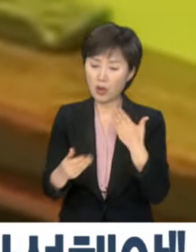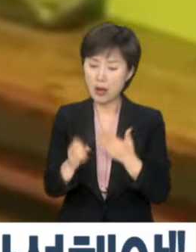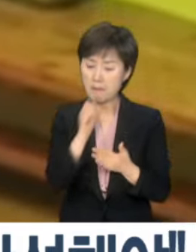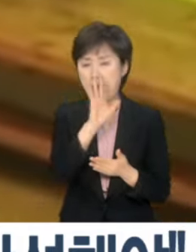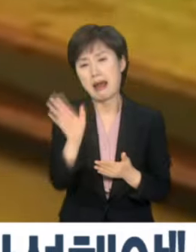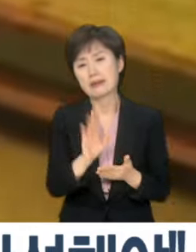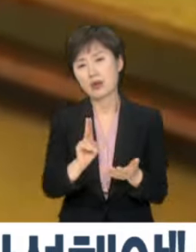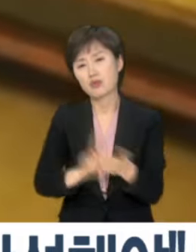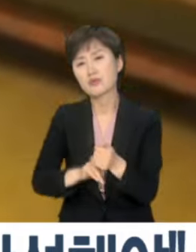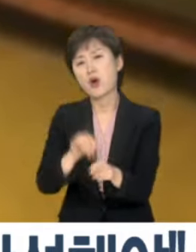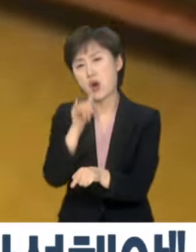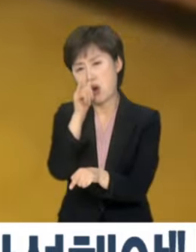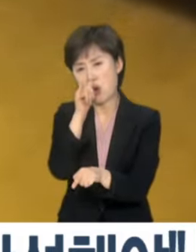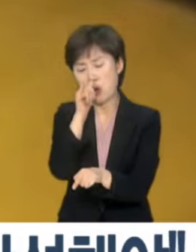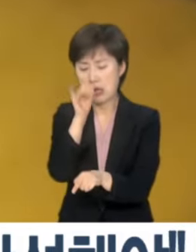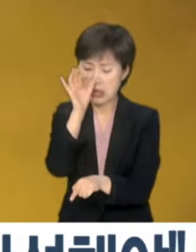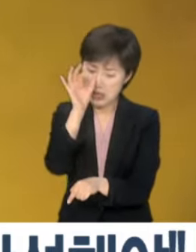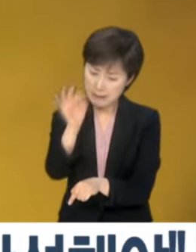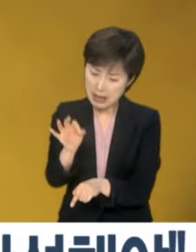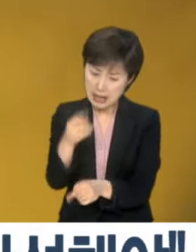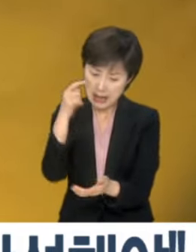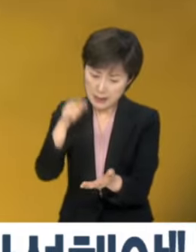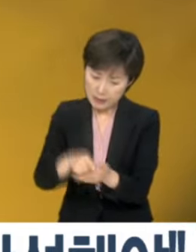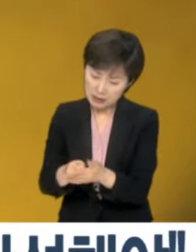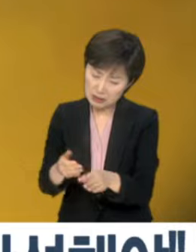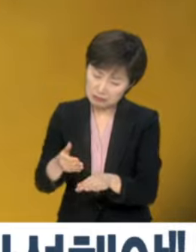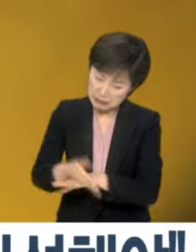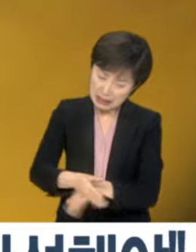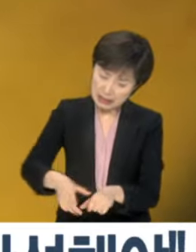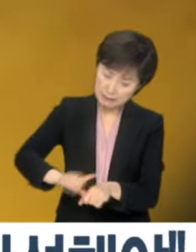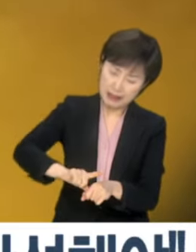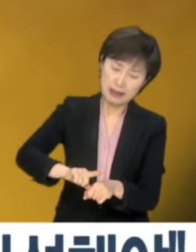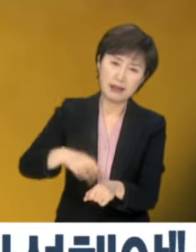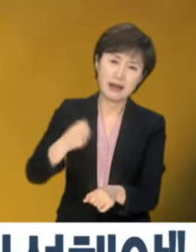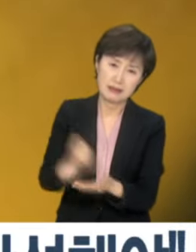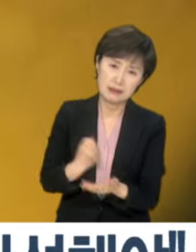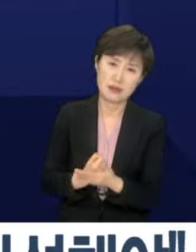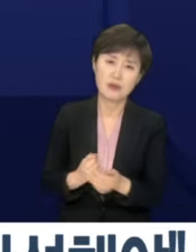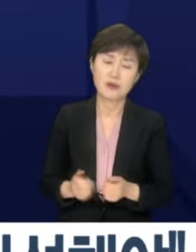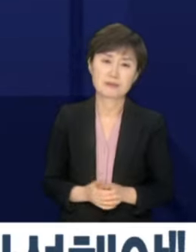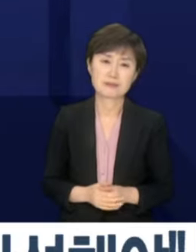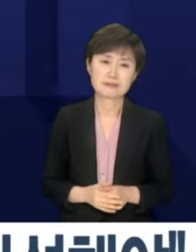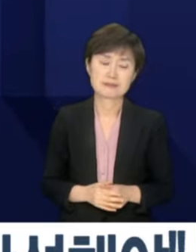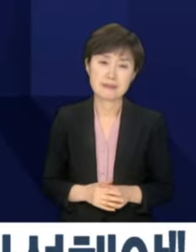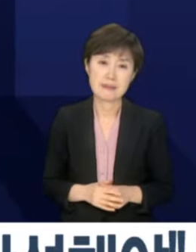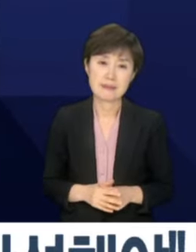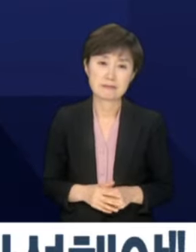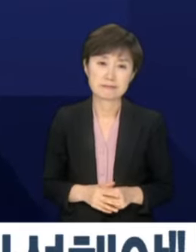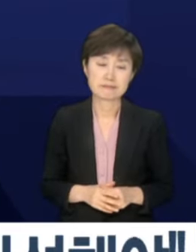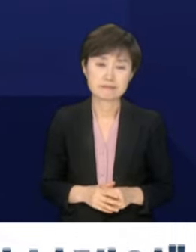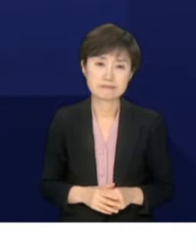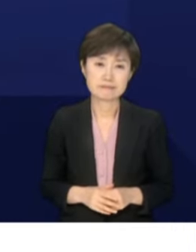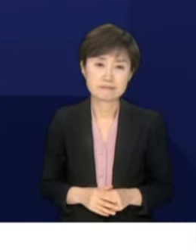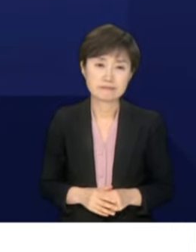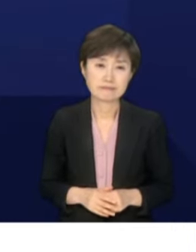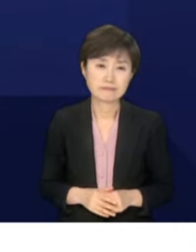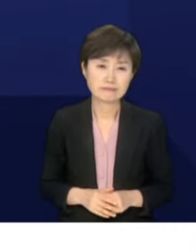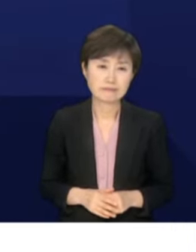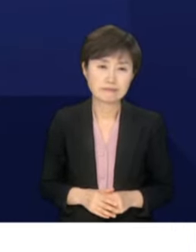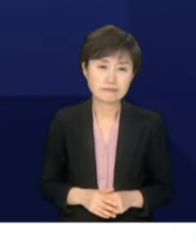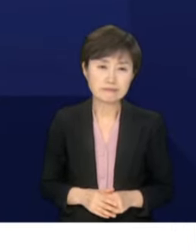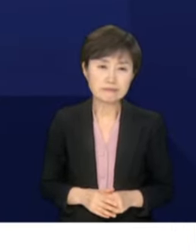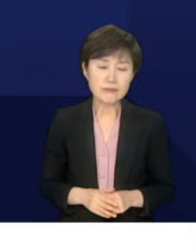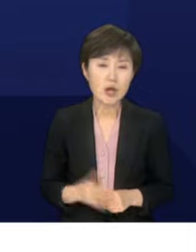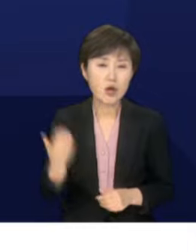경향이 있어 늦게 된 경도 있다고 말합니다 선생님 이렇게 좀 괴롭히지 않고